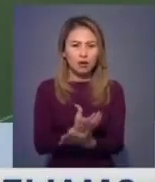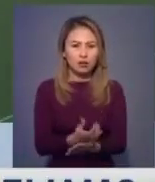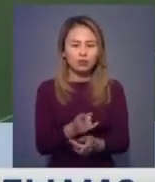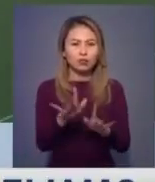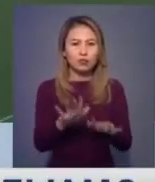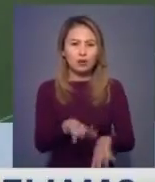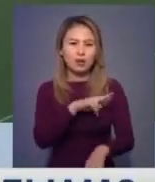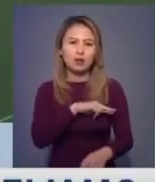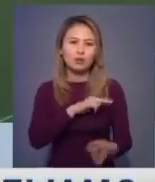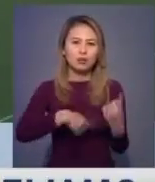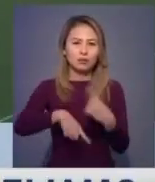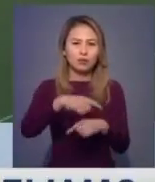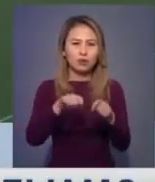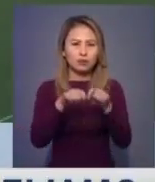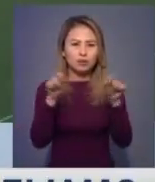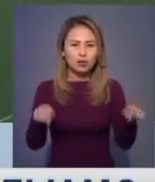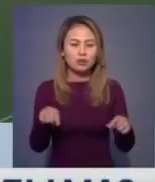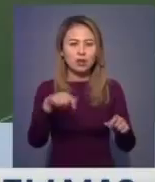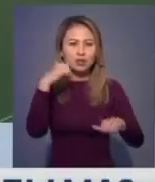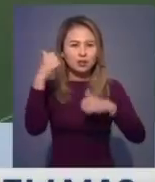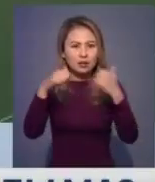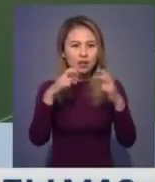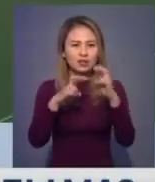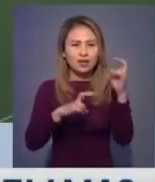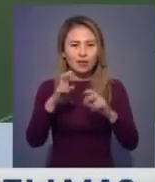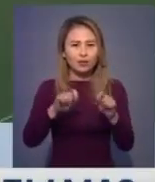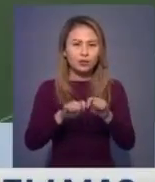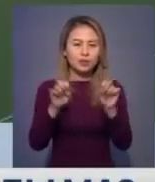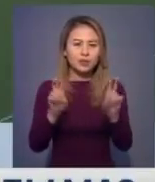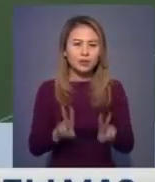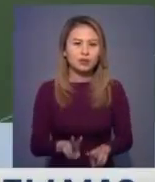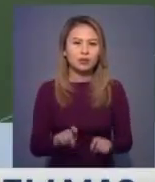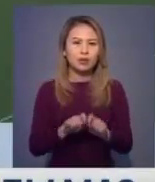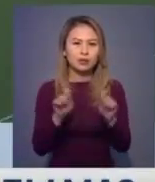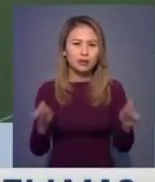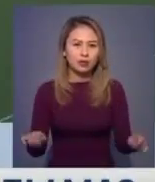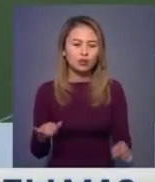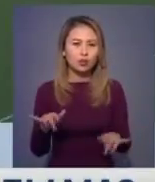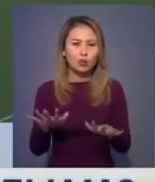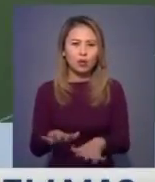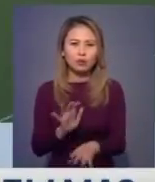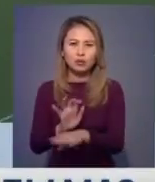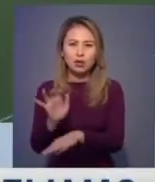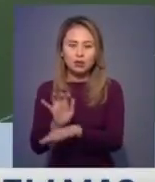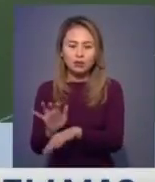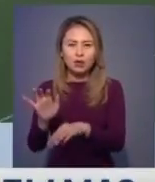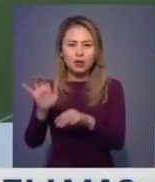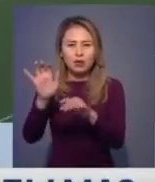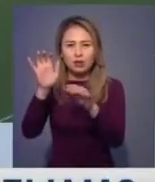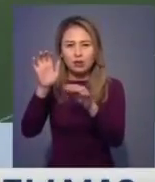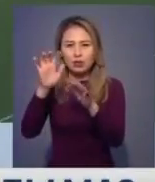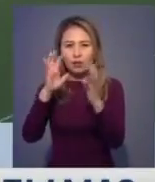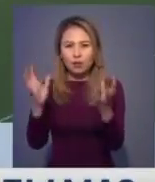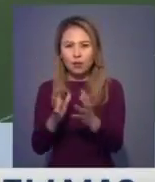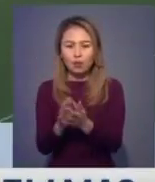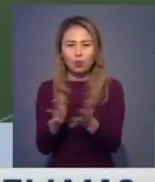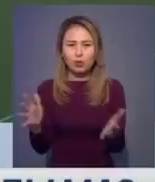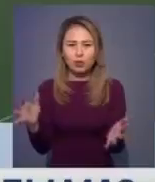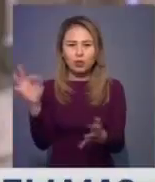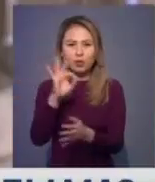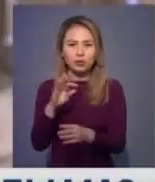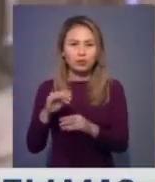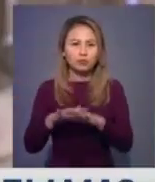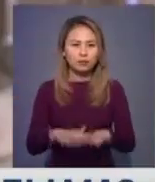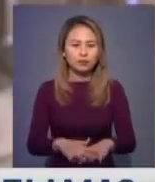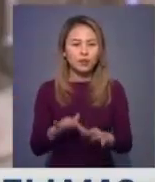жерде мал соятын зауыттарды жасаймыз, мына малды бордақылау алаңдарын жасаймыз деп осындай инвестициямен келіп